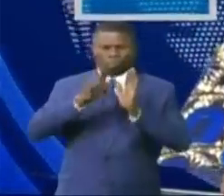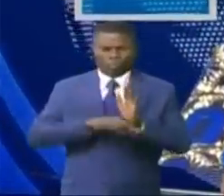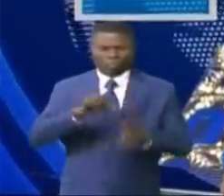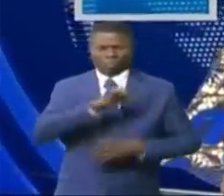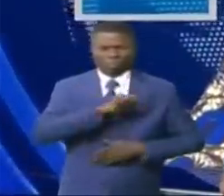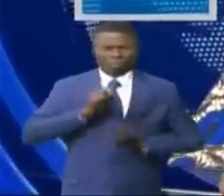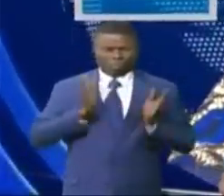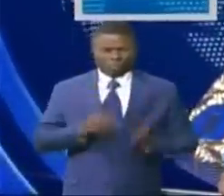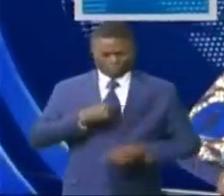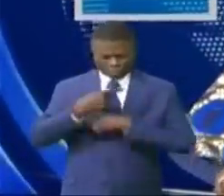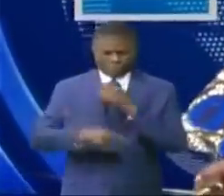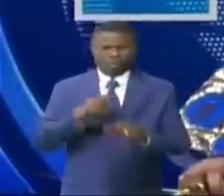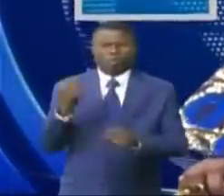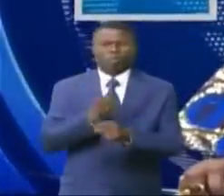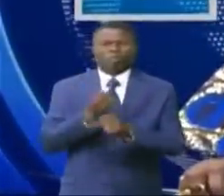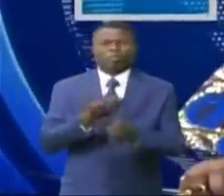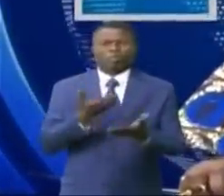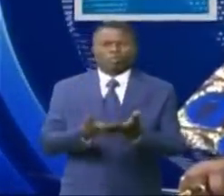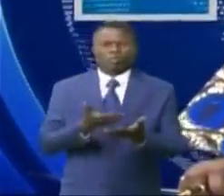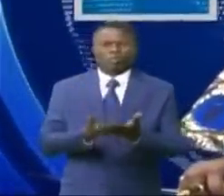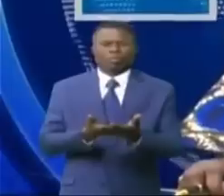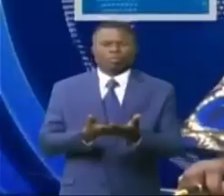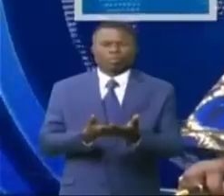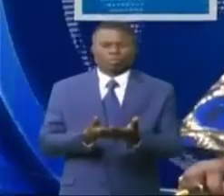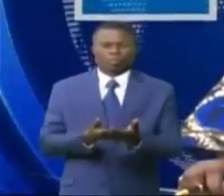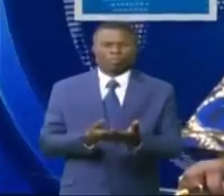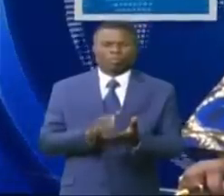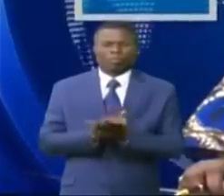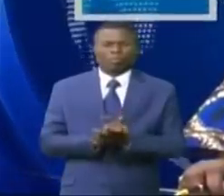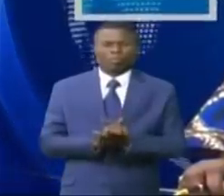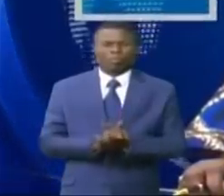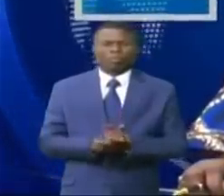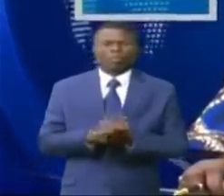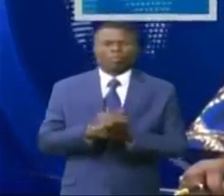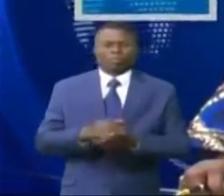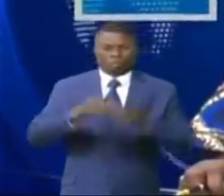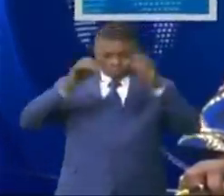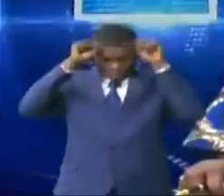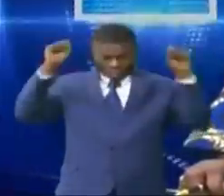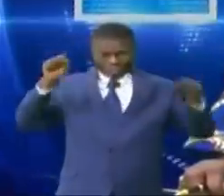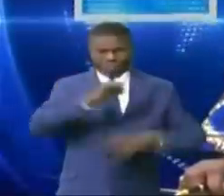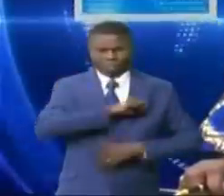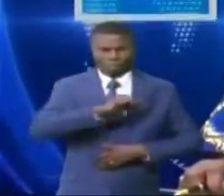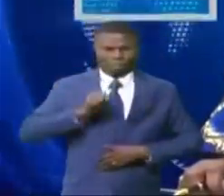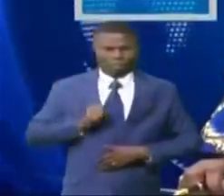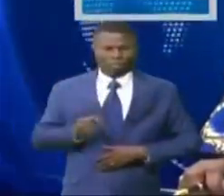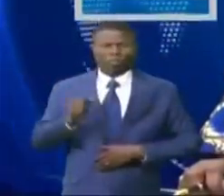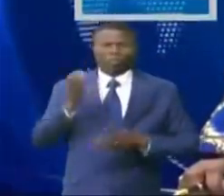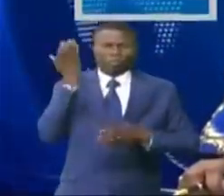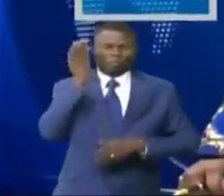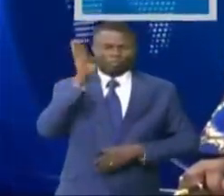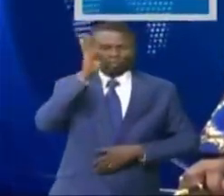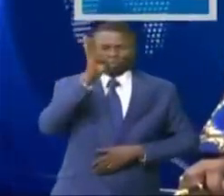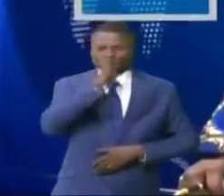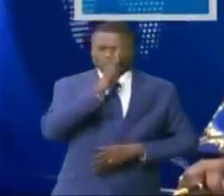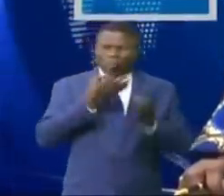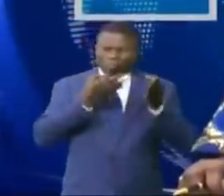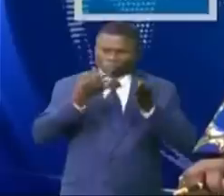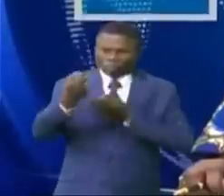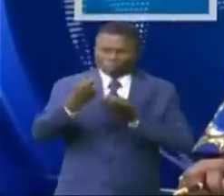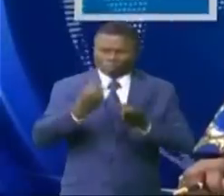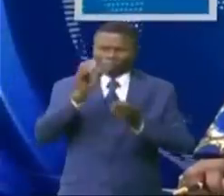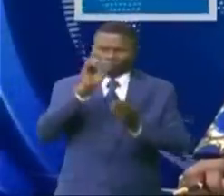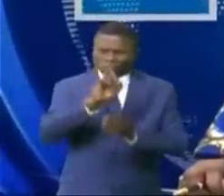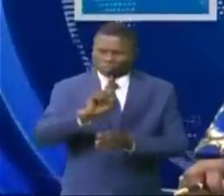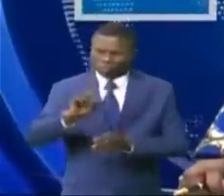le chemin de l'hémicycle. Prenant la parole du haut de la tribune, le speaker du Sénat, Modeste Bahati, a brossé succinctement